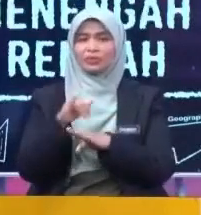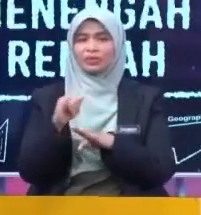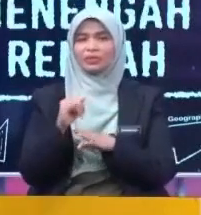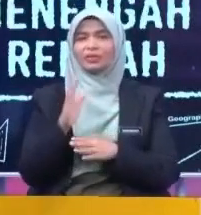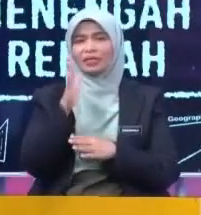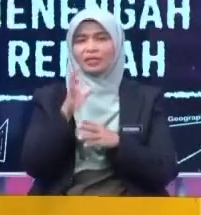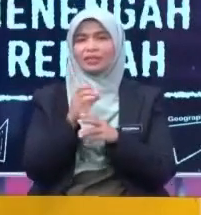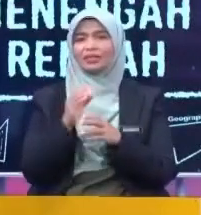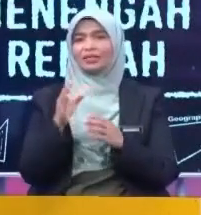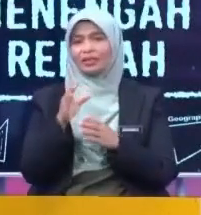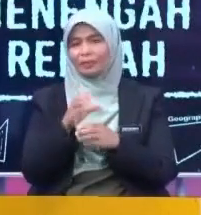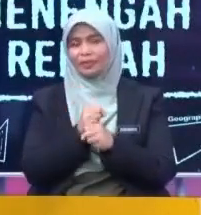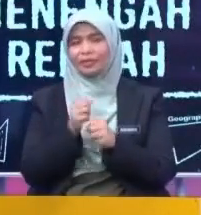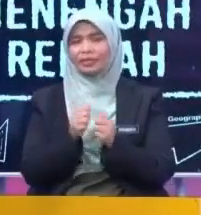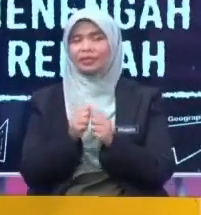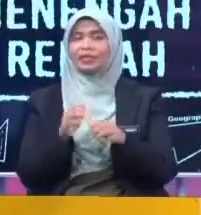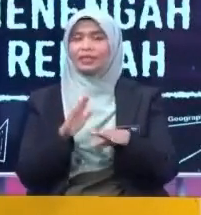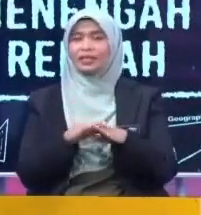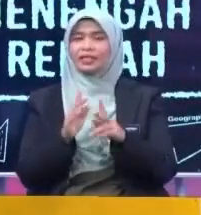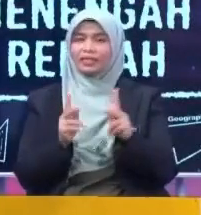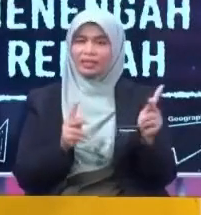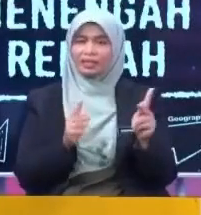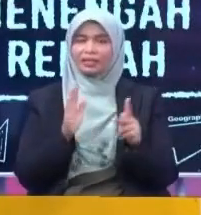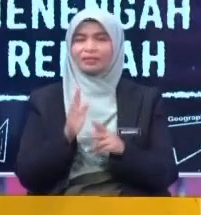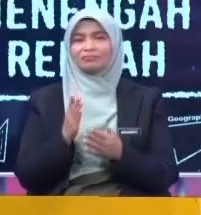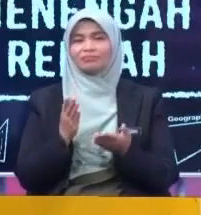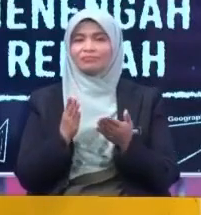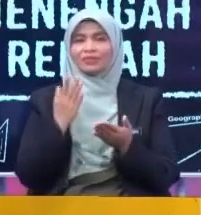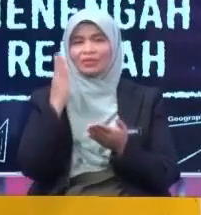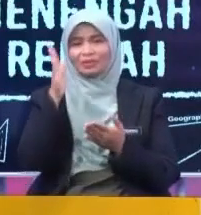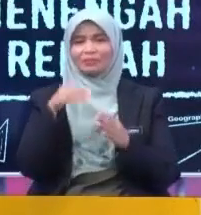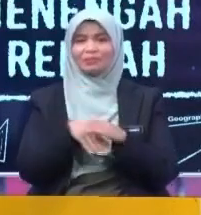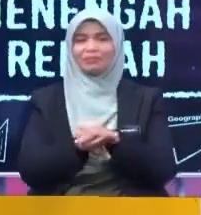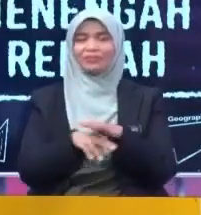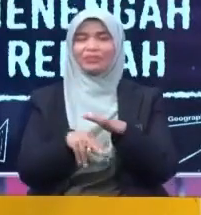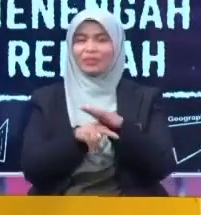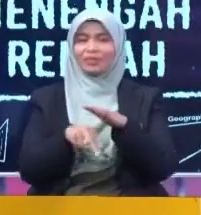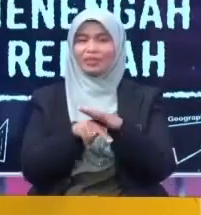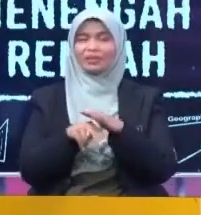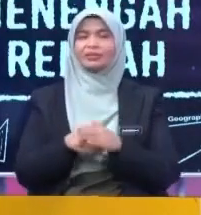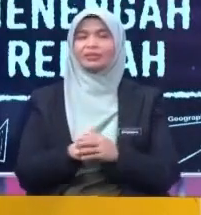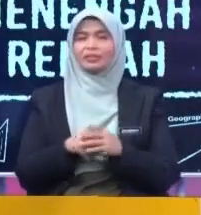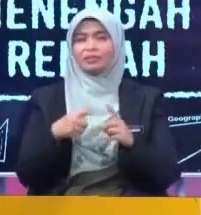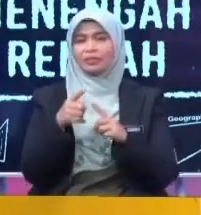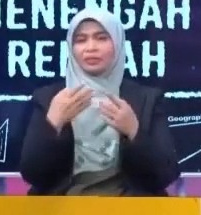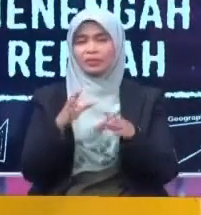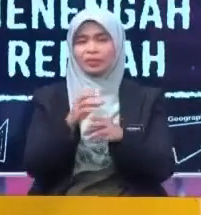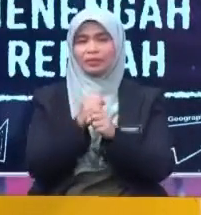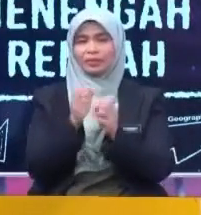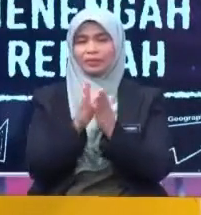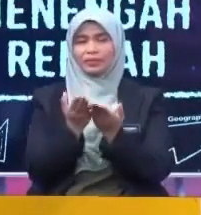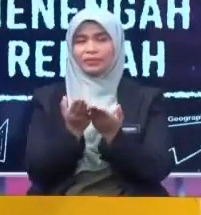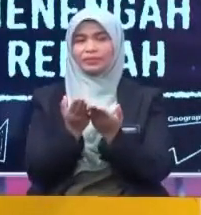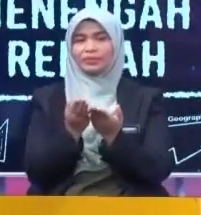akan masuk ke dalam yang satu lagi iaitu neraka. Dan pada waktu itu bila dah dapat buku amalan tu nanti kita, Allah